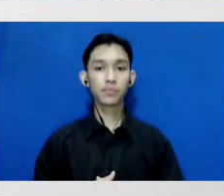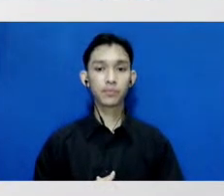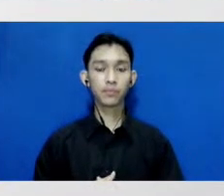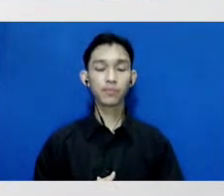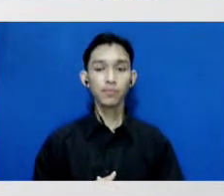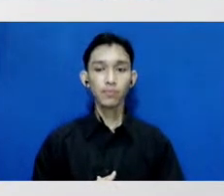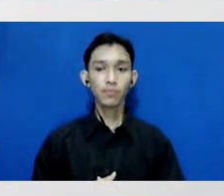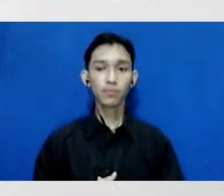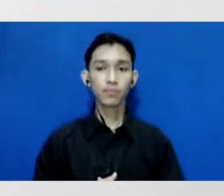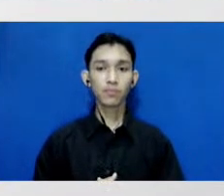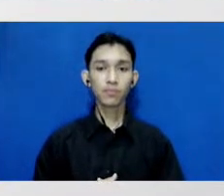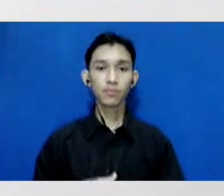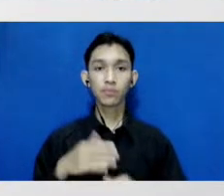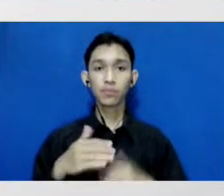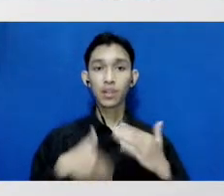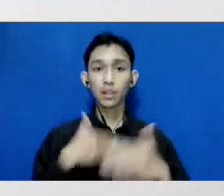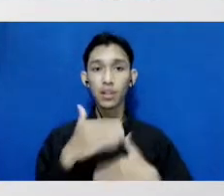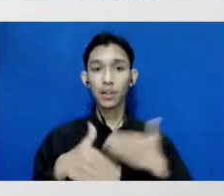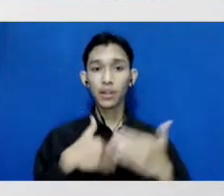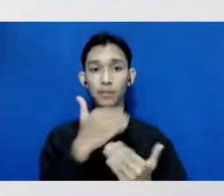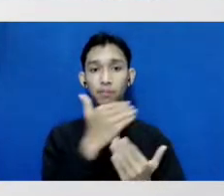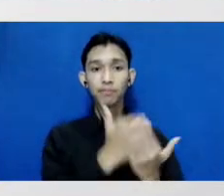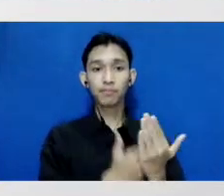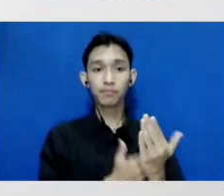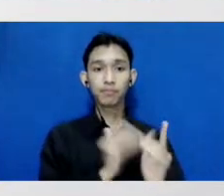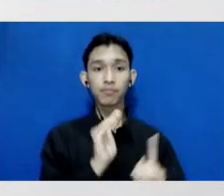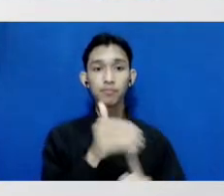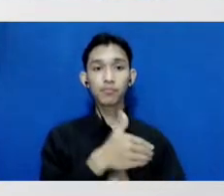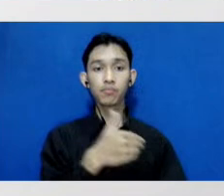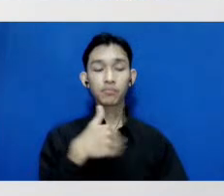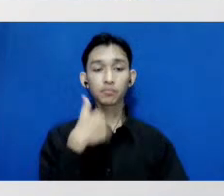Langkah policy berikutnya, di slide berikutnya,